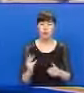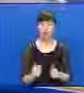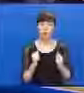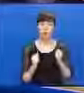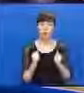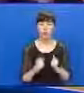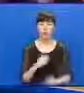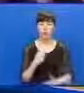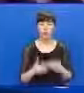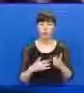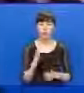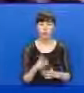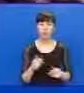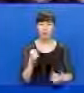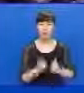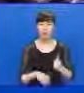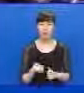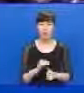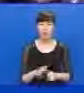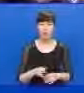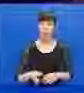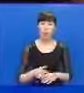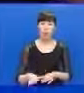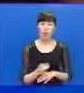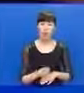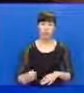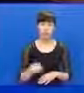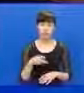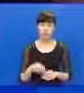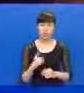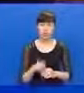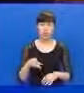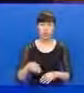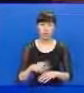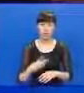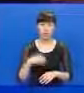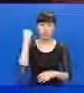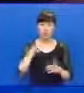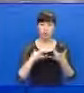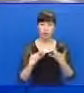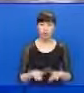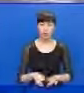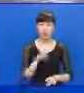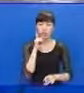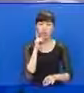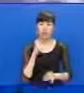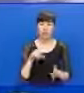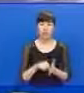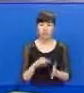өнер көрсетеді. Ал биылғы жарысқа облысымыздың барлық аудандарынан 2001 және 2002 жылы туылған өрендер